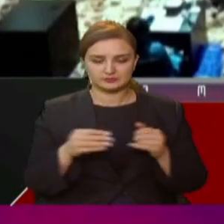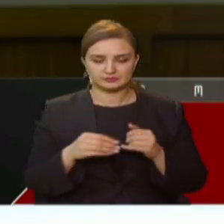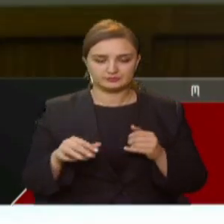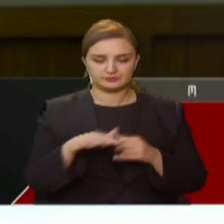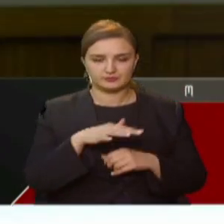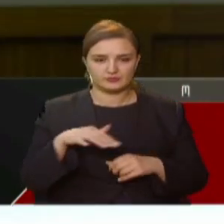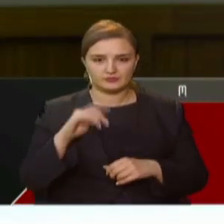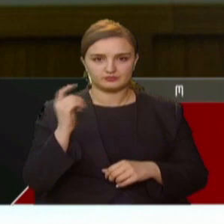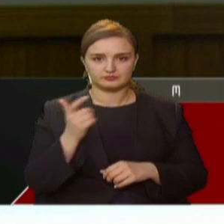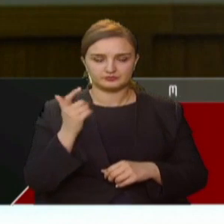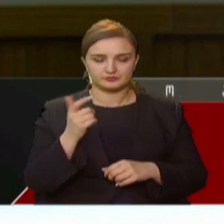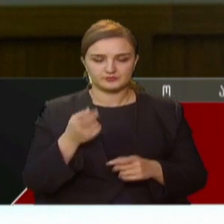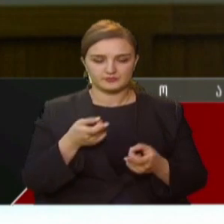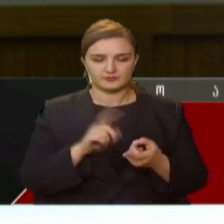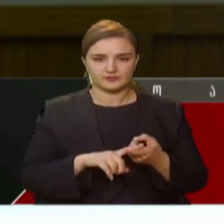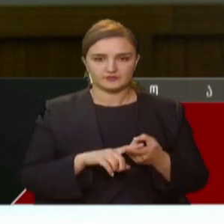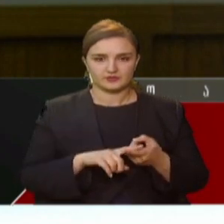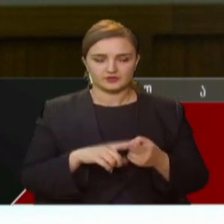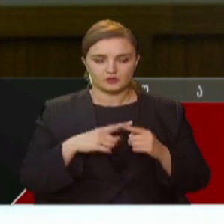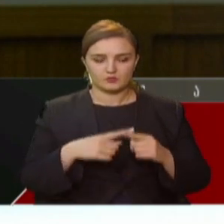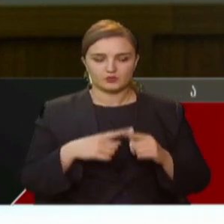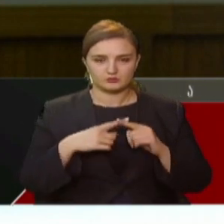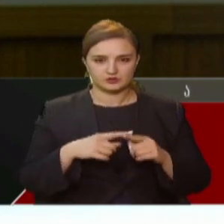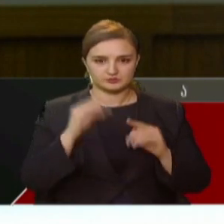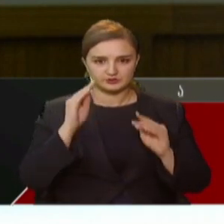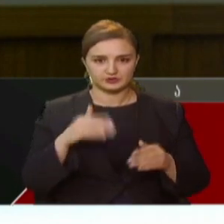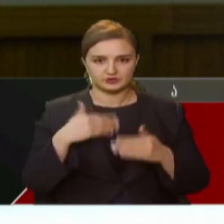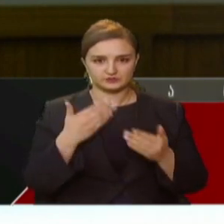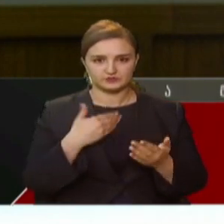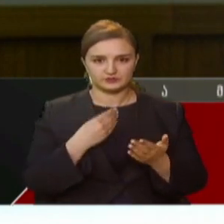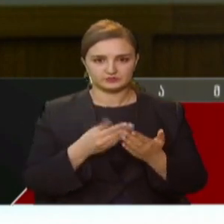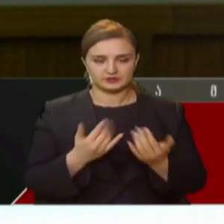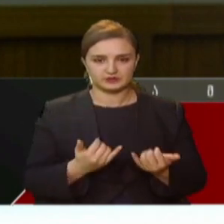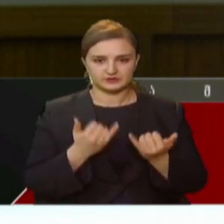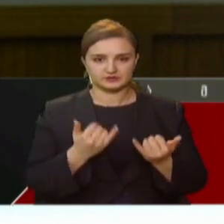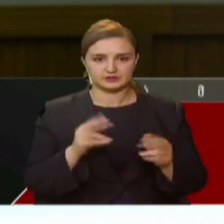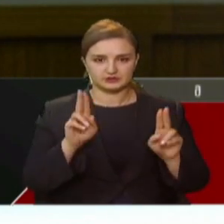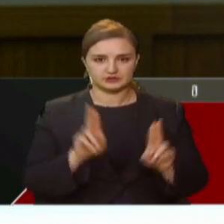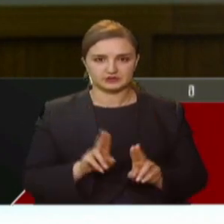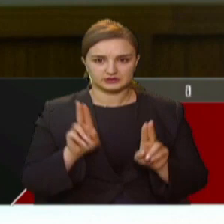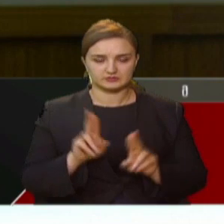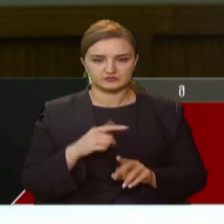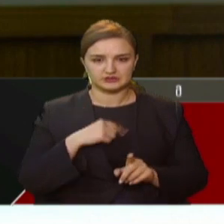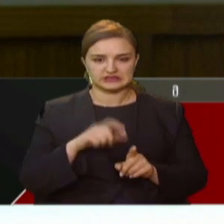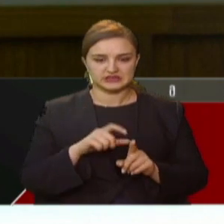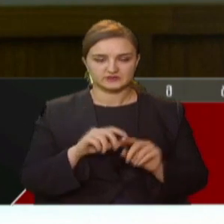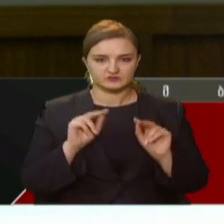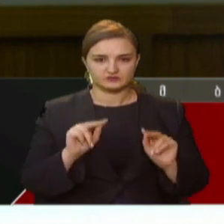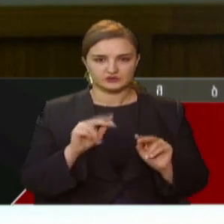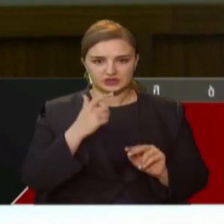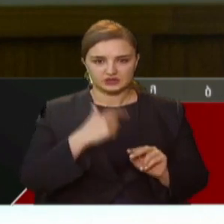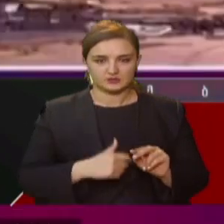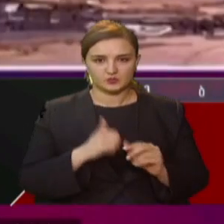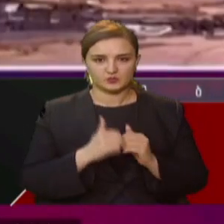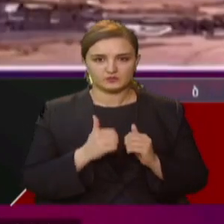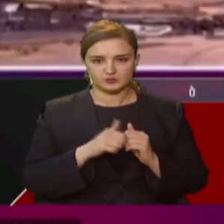teritoriastan da damoukidebloobastan dakavshirebuli kompromisebis shethavazeba. Chven pativs tsemt tseseps, chven sitqvis adamianebi vart. Ukraina